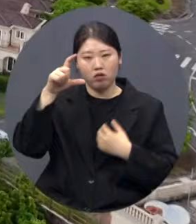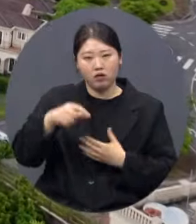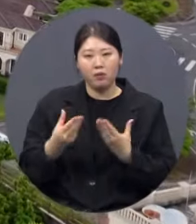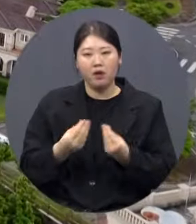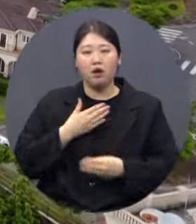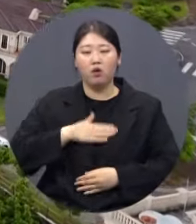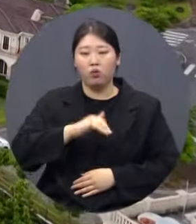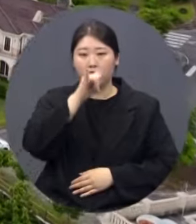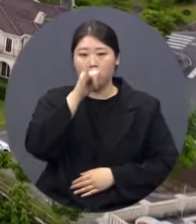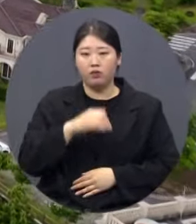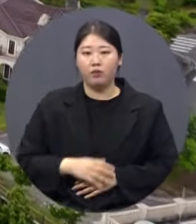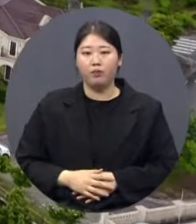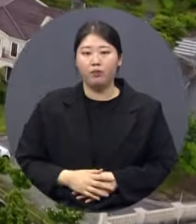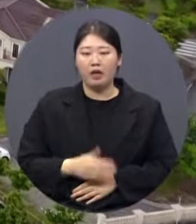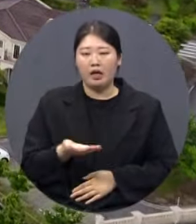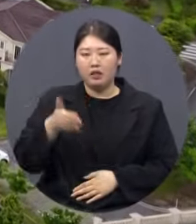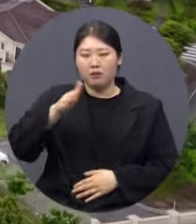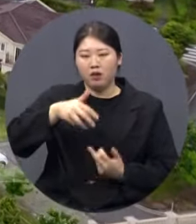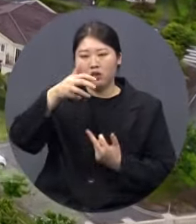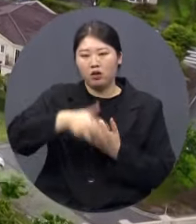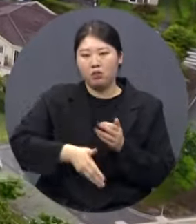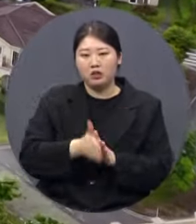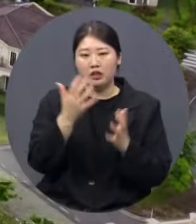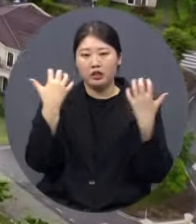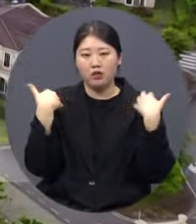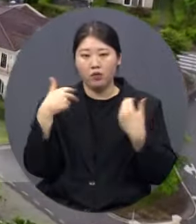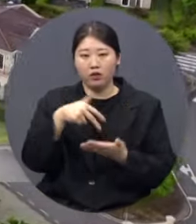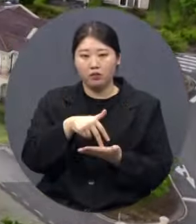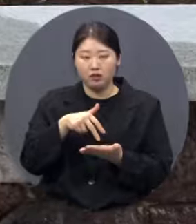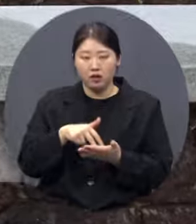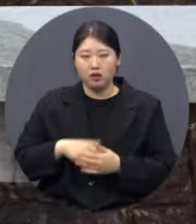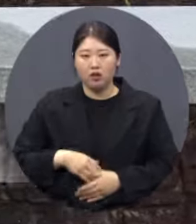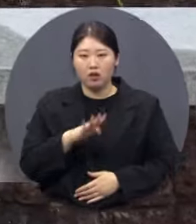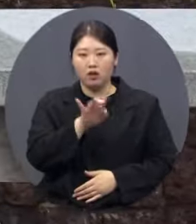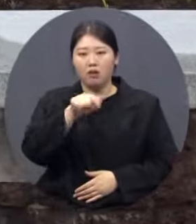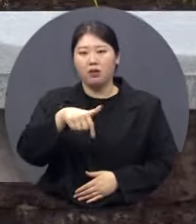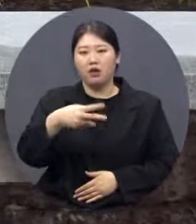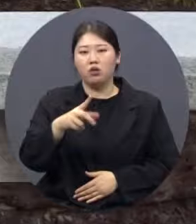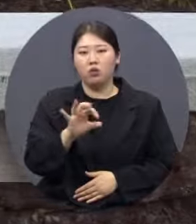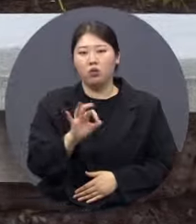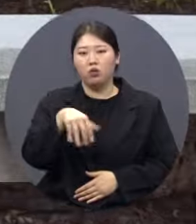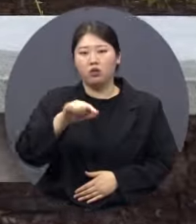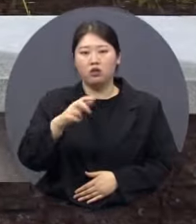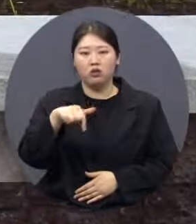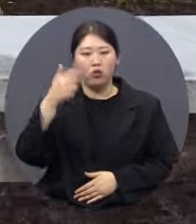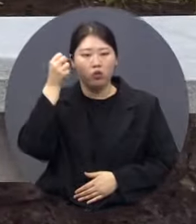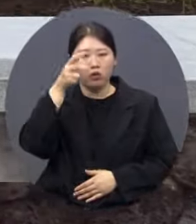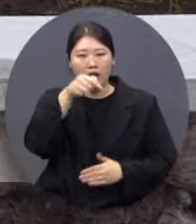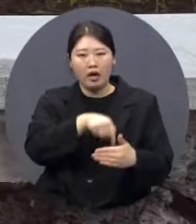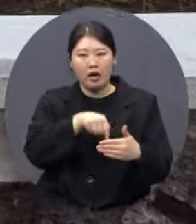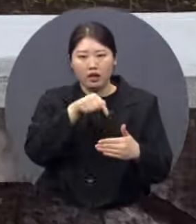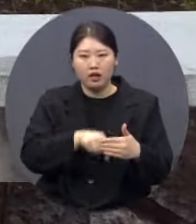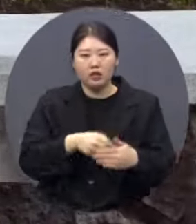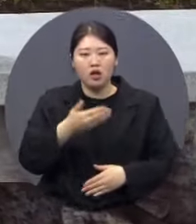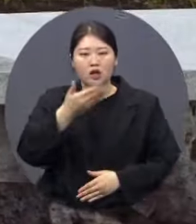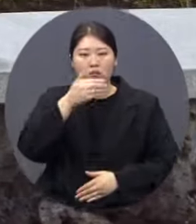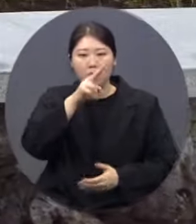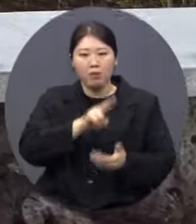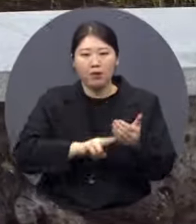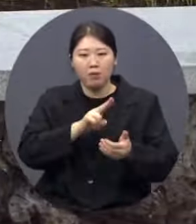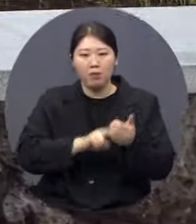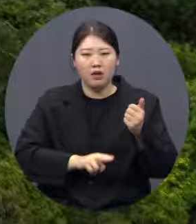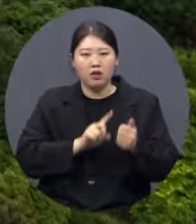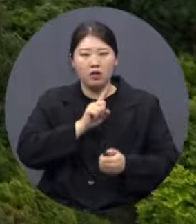있습니다 하지만 서기 포시에 따르면 식사를 한 백통신원 리조트에는 음식점 영업을 신고한 곳이